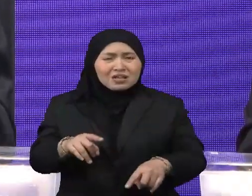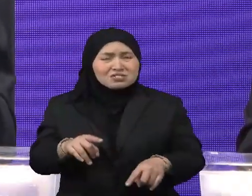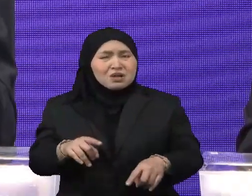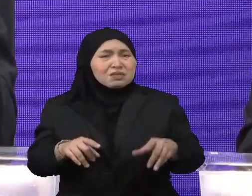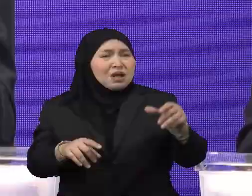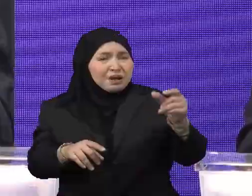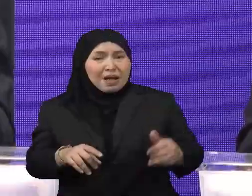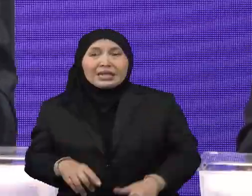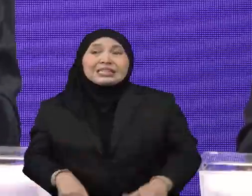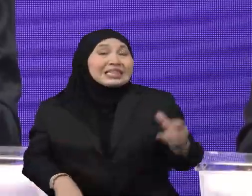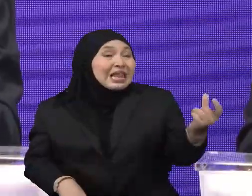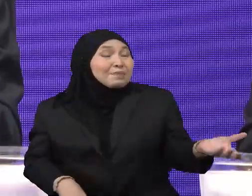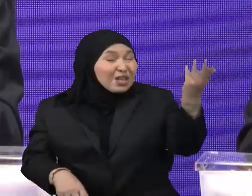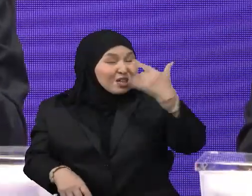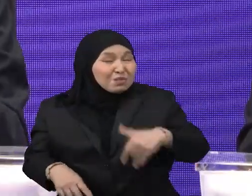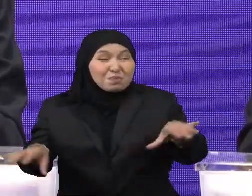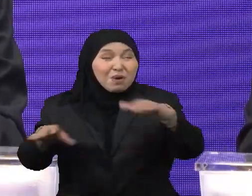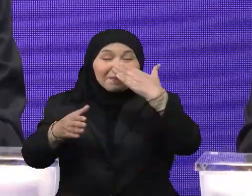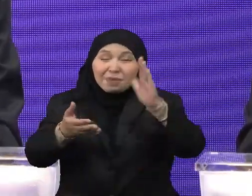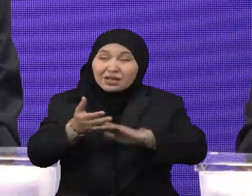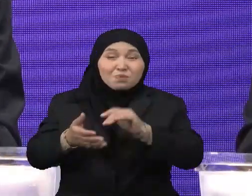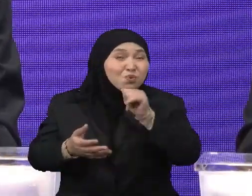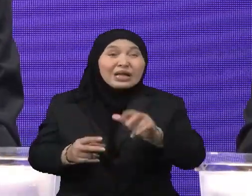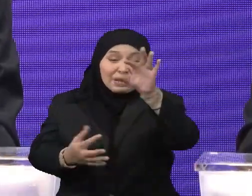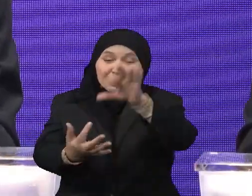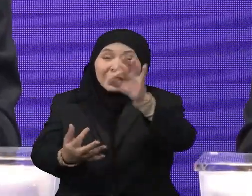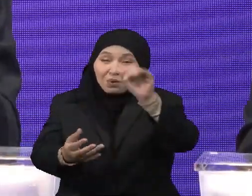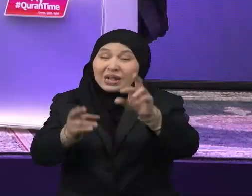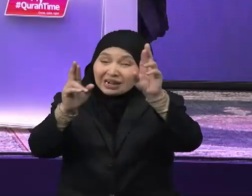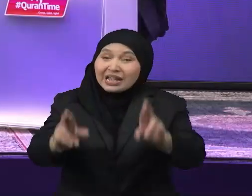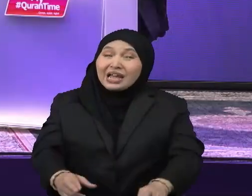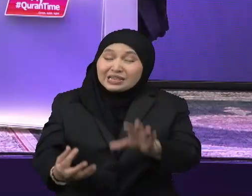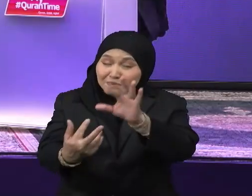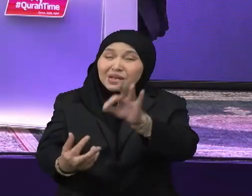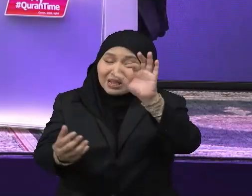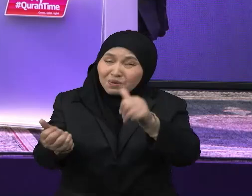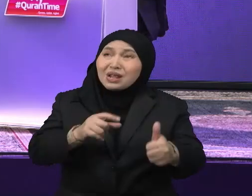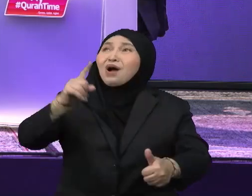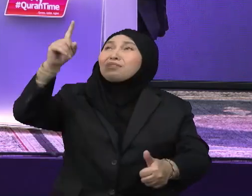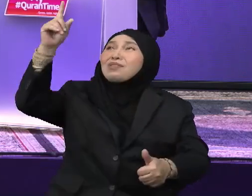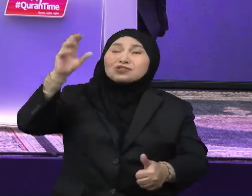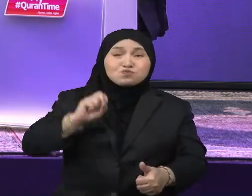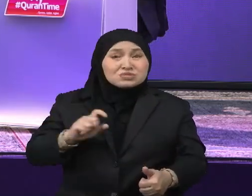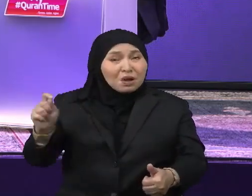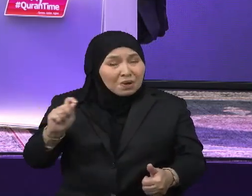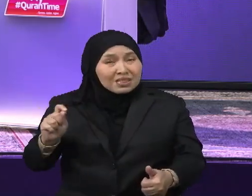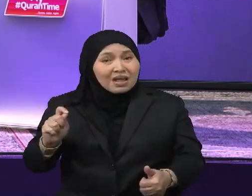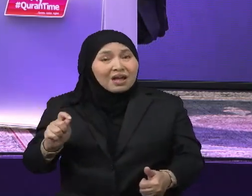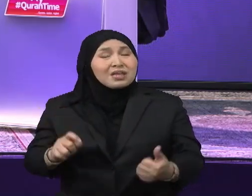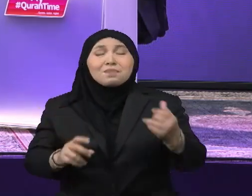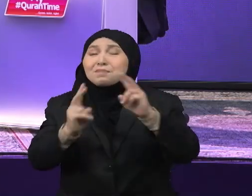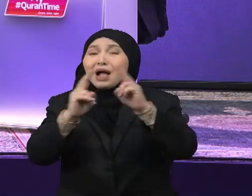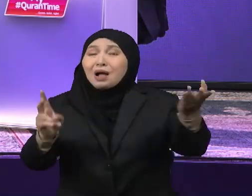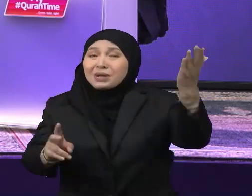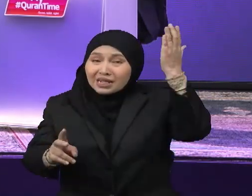adalah dipilih oleh bukan dipilih oleh rakyat jadi dipilih oleh Allah subhanahu wa ta'ala yang maha mengetahui